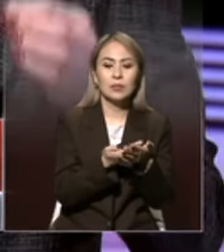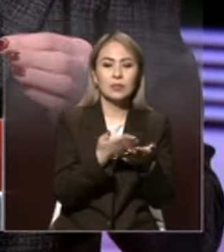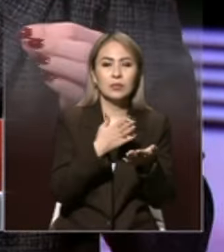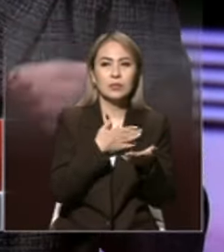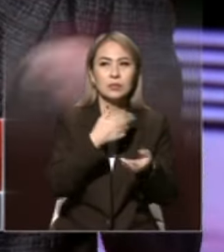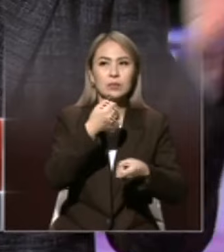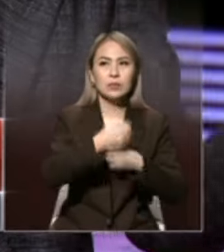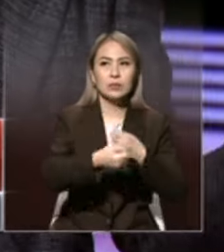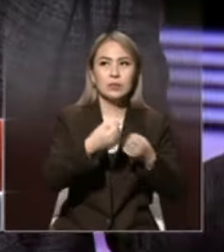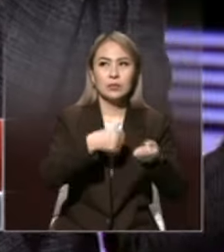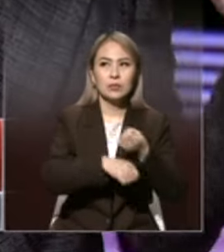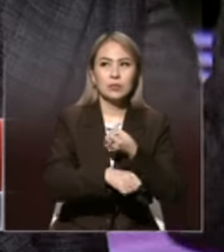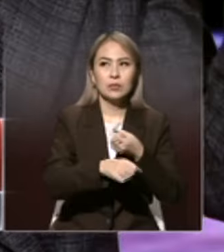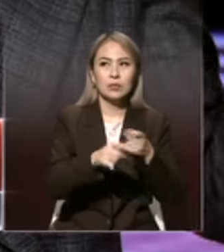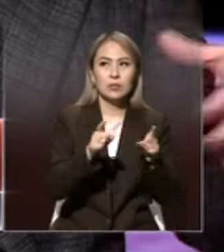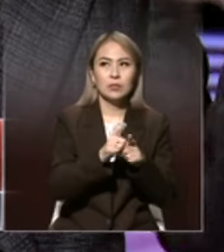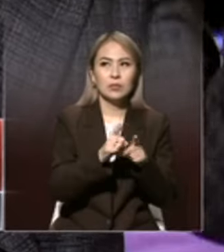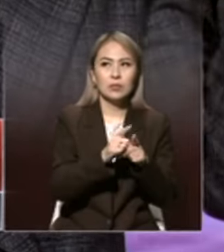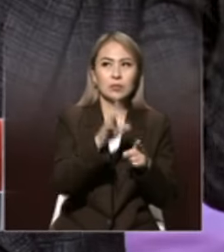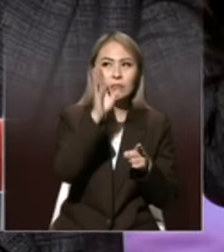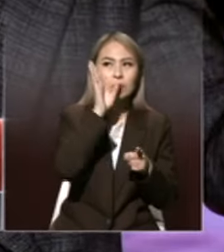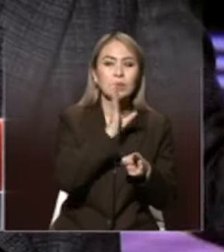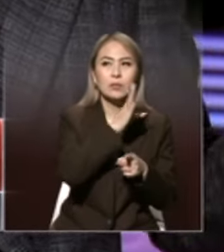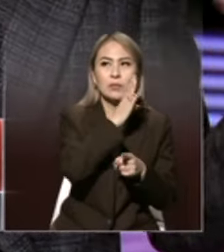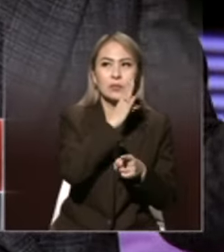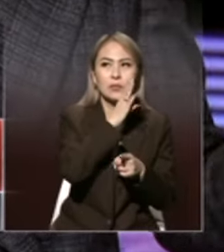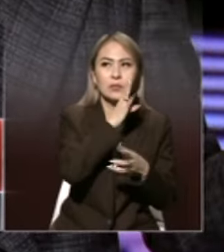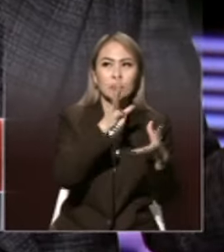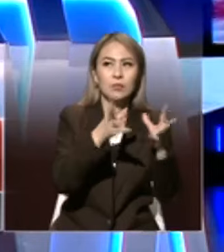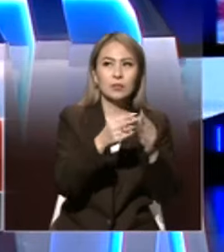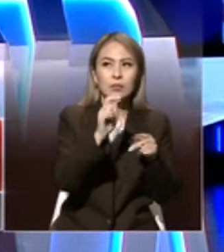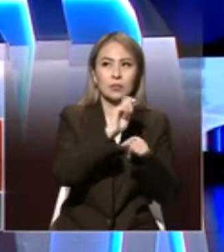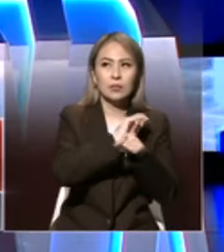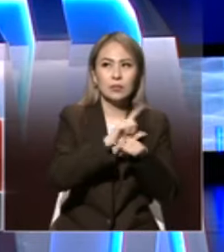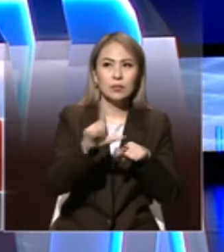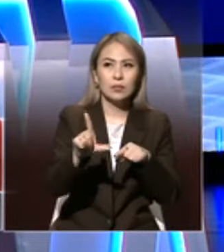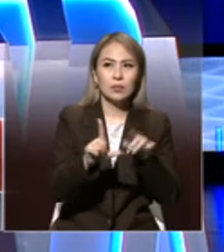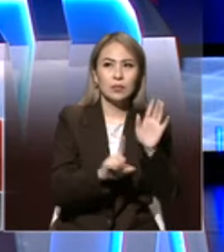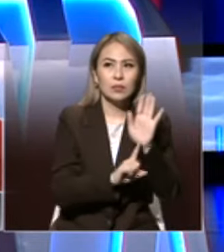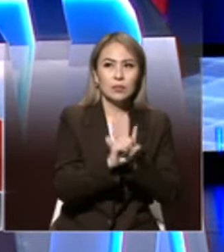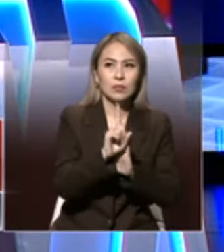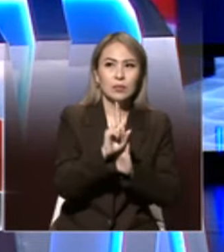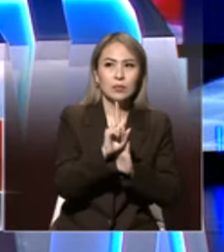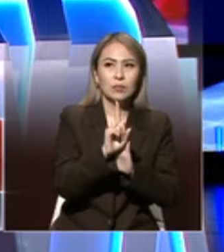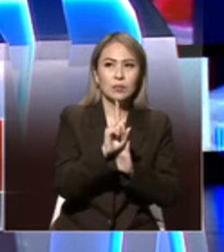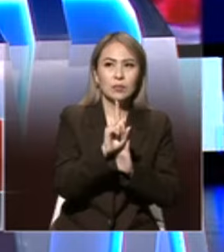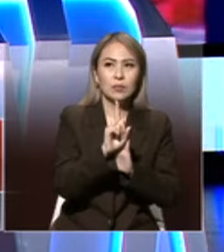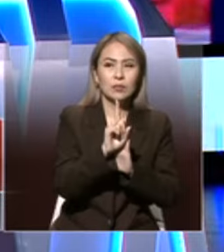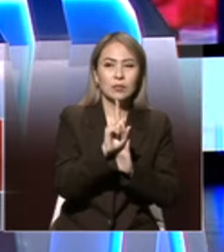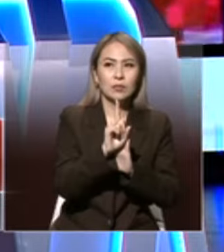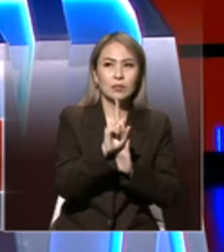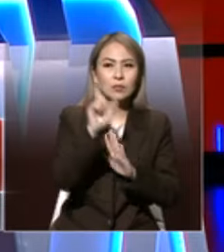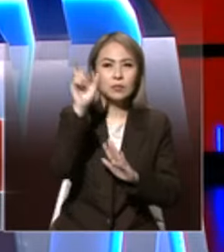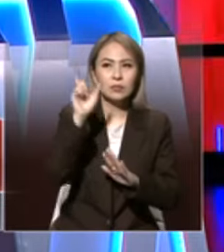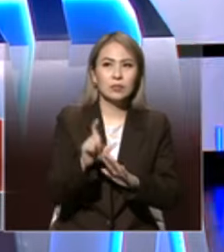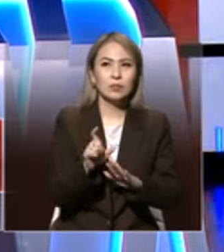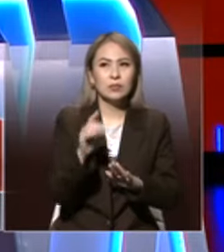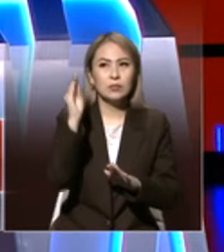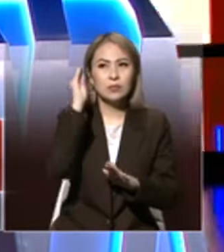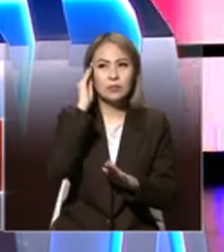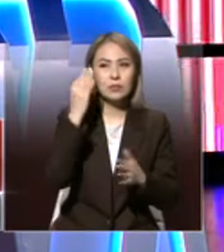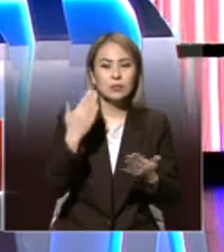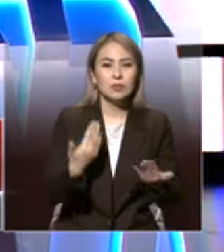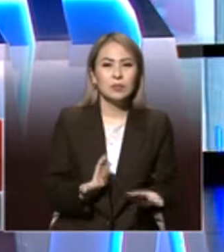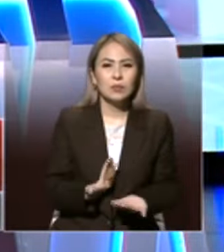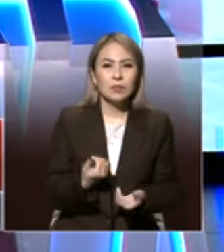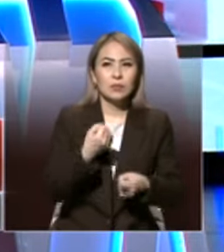зорлық зомбылықтар айтқан кезде қайтадан айтып жатырсыз, ол әйел өзі не істеп бастайды деп айтып жатырсыз, иә? Біз қайдан менің айтқым келген ой қандай?